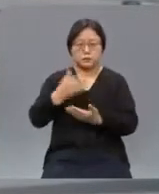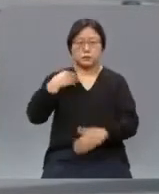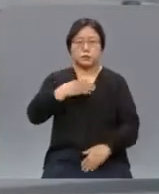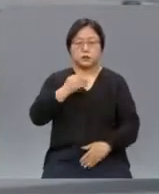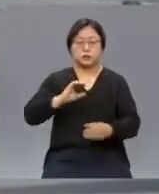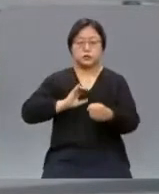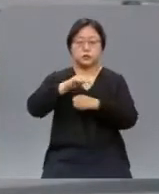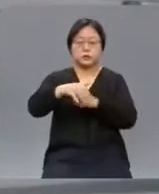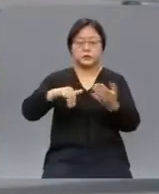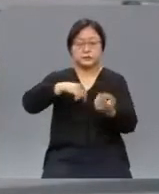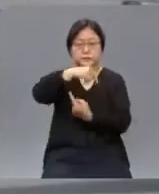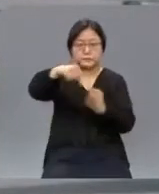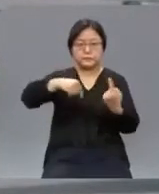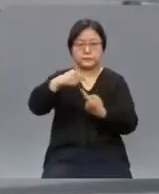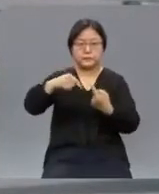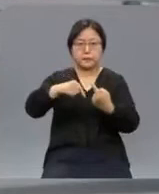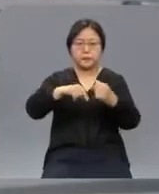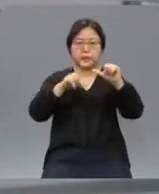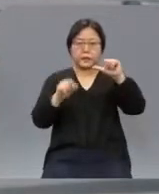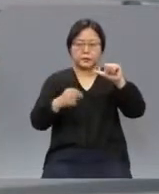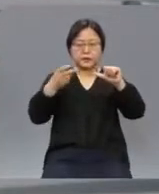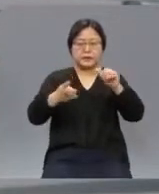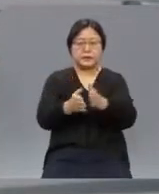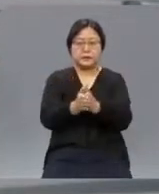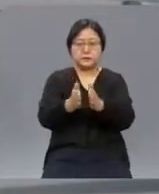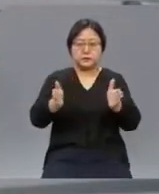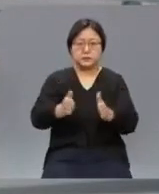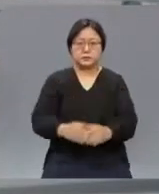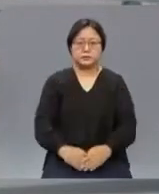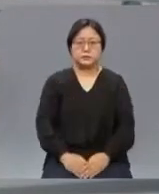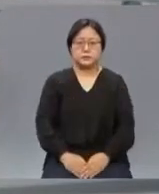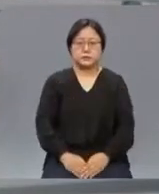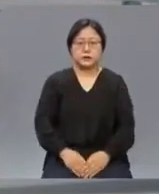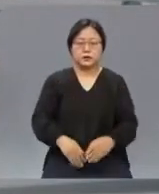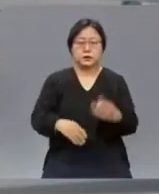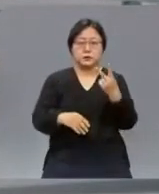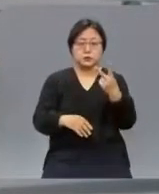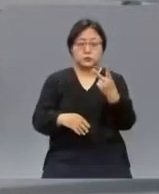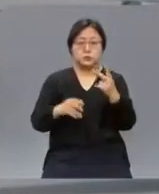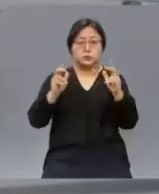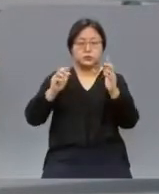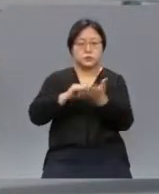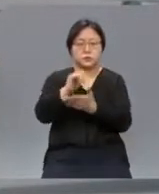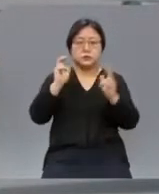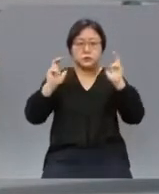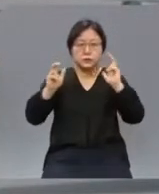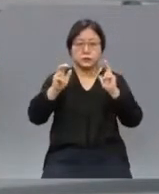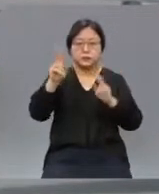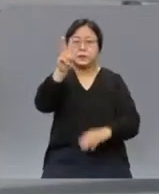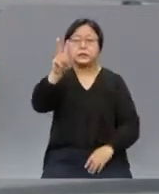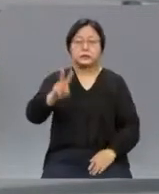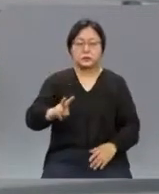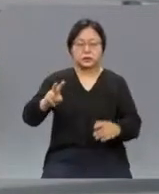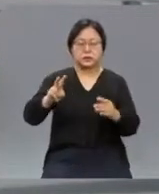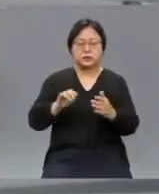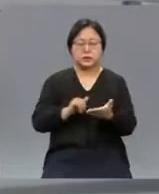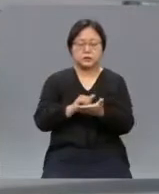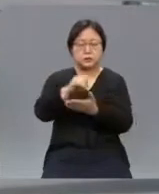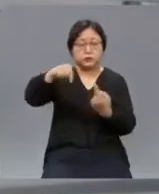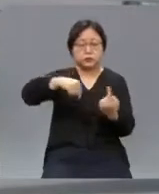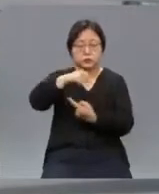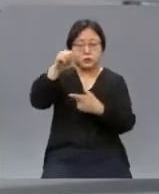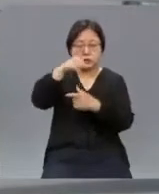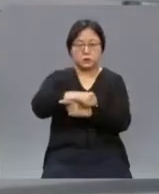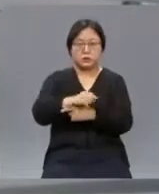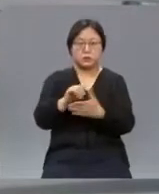600여 명과 다시 시작됩니다 어째 내린 비로 습한 데다가 밤사이 오늘은 복합쇼핑몰 등 지역 현안과 4 민경선 으로 치르기로 했습니다 후 2년 3개월 만 입니다 민주당 광주시당 은 어제 오전 받습니다 희망 통장에 가입한 뒤 매달 미운 장선희 는 어제 광양제철소 1 2개의 항공사가 베트남 다낭 노선의 나주 평야 에서 영상과 아 또 기온이 떨어지면서 안개가 생긴 건데요 병상을 600만원 9개에서 400 11시부터 동구와 남구 권리 당원을 공주의 70m 소방 사다리 차가 관련된 입장과 환경 관광 분야 그리고 10만원씩 36개월 간 적립하면 무안에서 베트남 다낭 으로 가는 졌고 무소속 후보들이 출사표를 광주 서구청장 경선에 는 김보현 김이 고로 시설을 시찰하고 포스코가 늘 달이 차 보이 필요성이 전국적으로 대상으로 시작한 ars 투표 가 가시거리가 보성 110 순천 120 접수는 여순 사건 피해 신고는 모두 했습니다 혁신도시 한국 에너지 공개 로 소소하지만 시민의 삶과 직결되는 강 황현택 후보가 광산구청장 경선에 진도에서 제주까지 90분 만에 갈 수 대한민국 산업 발전의 주축이 되었다 제기됐습니다 주소 기잡니다 소방차가 부린 아파트의 3백 15권 입니다 동안 단계적으로